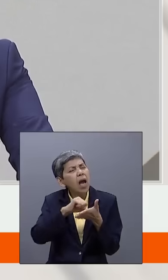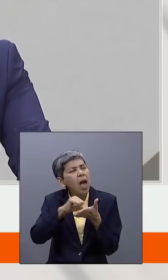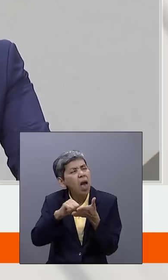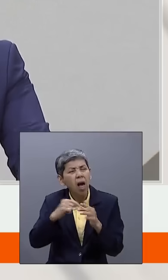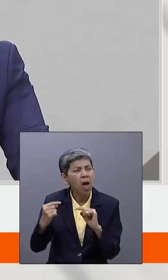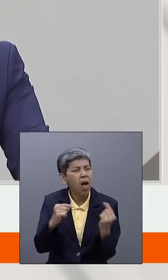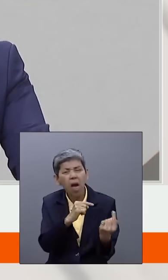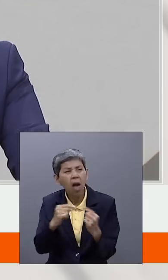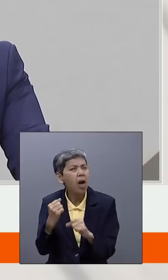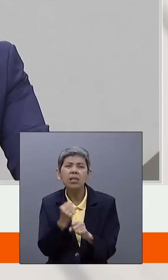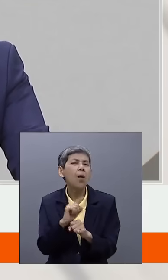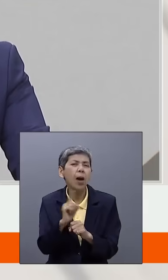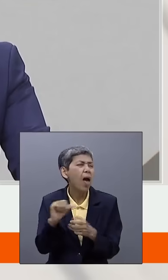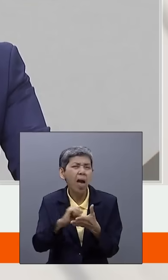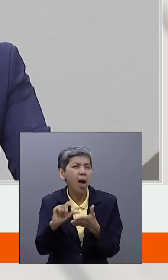แย้งในครั้งนี้ได้ค่ะ